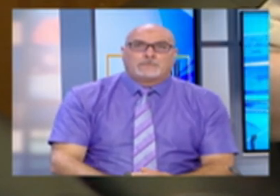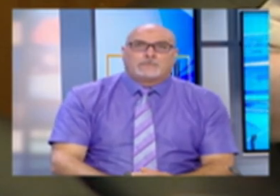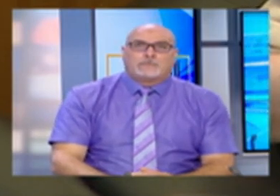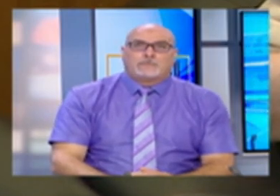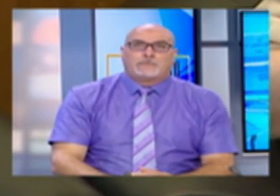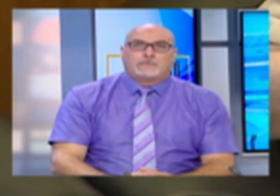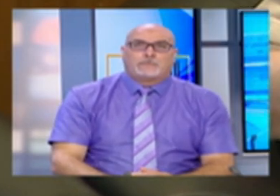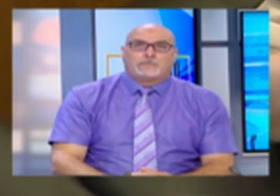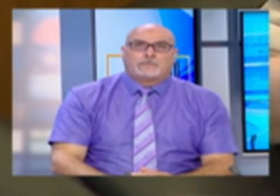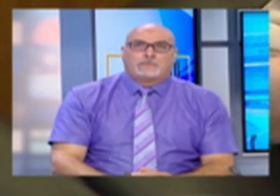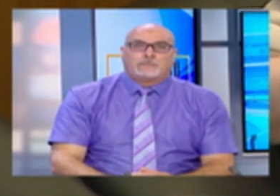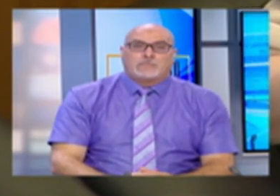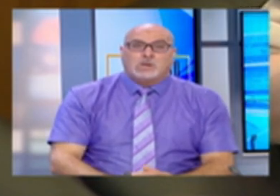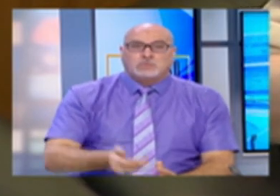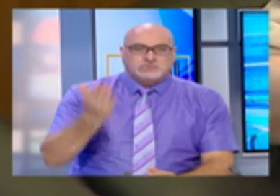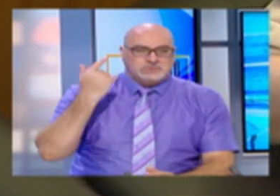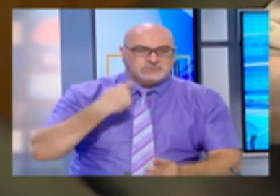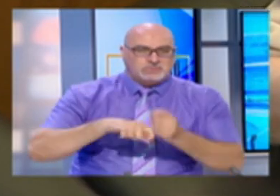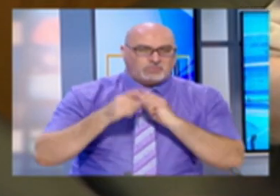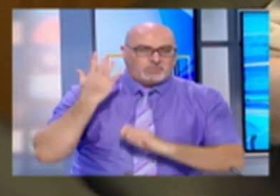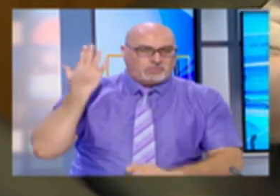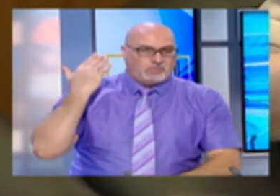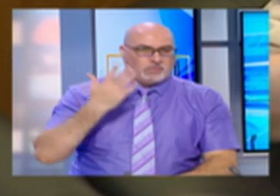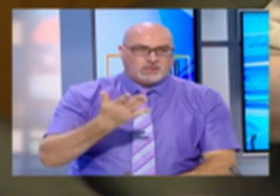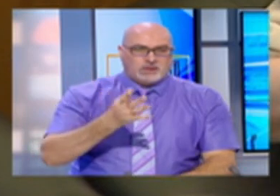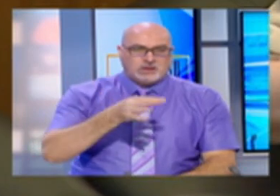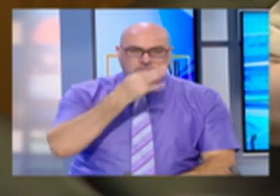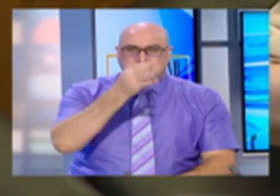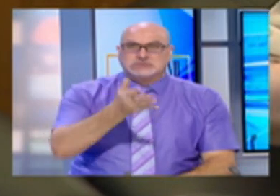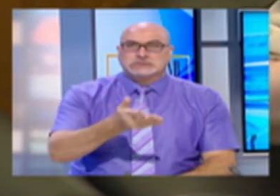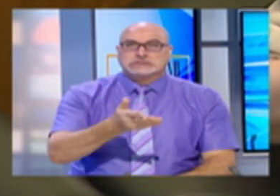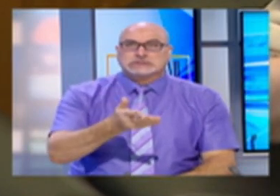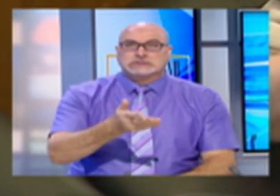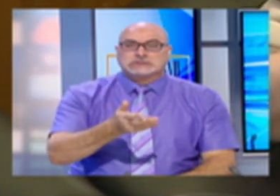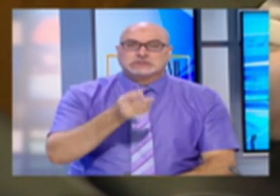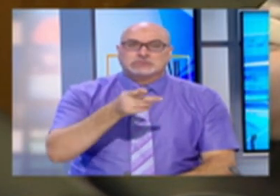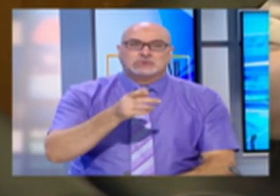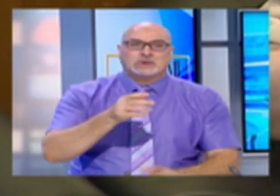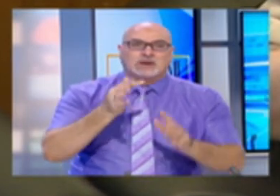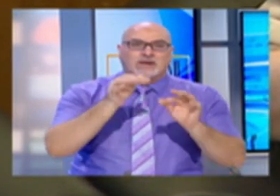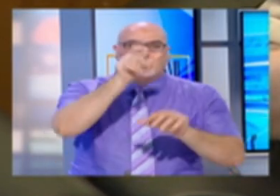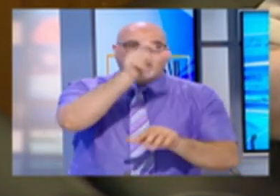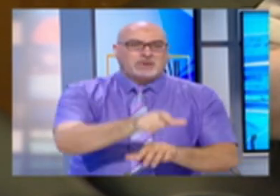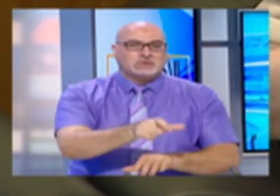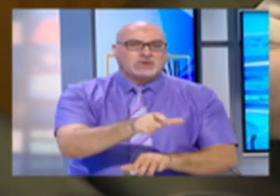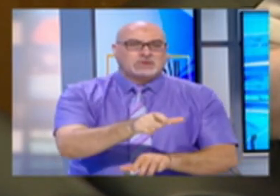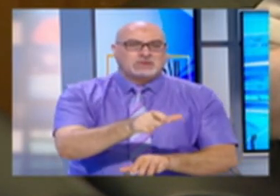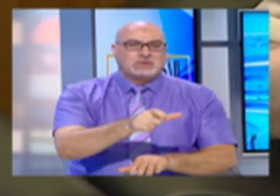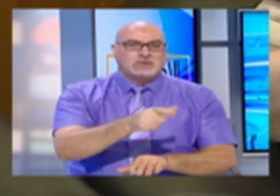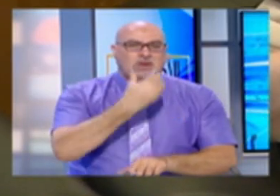ما قيل وما يعني سمعناه في الفترة الأخيرة